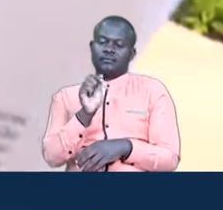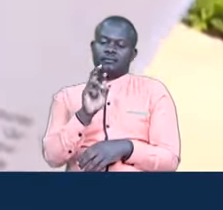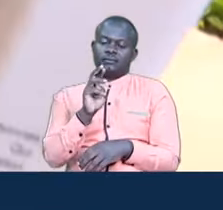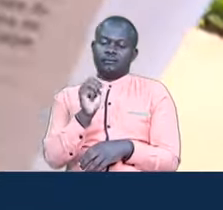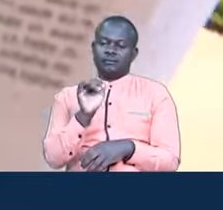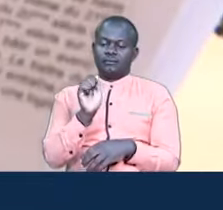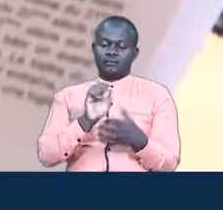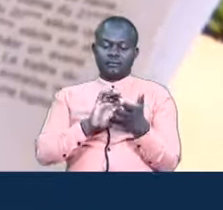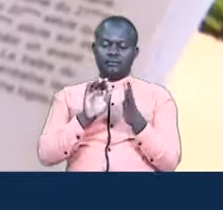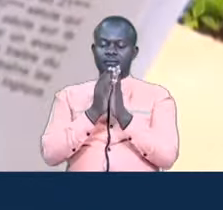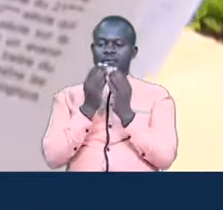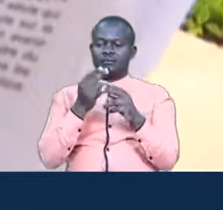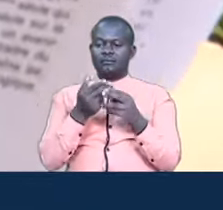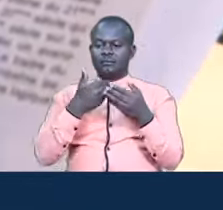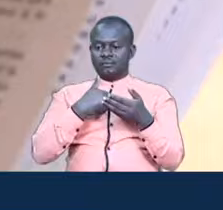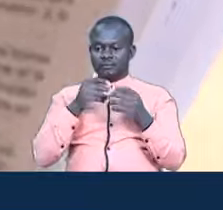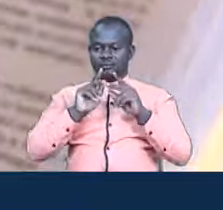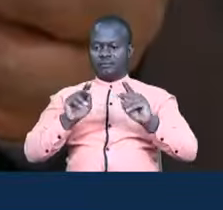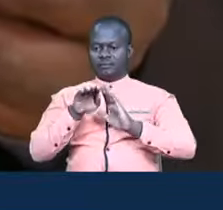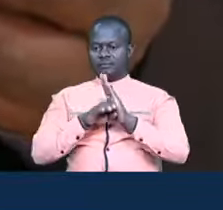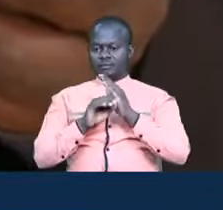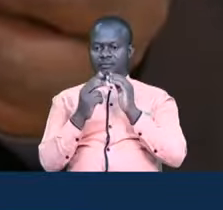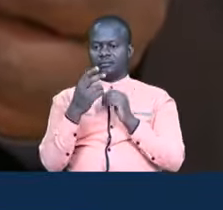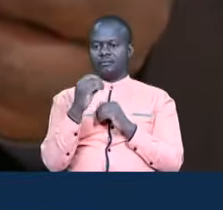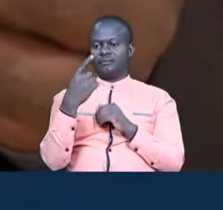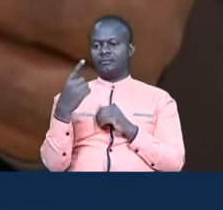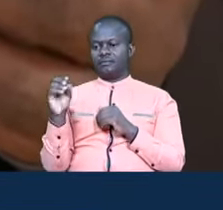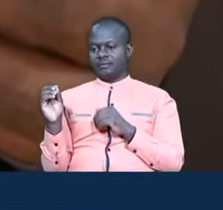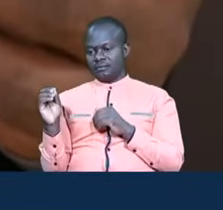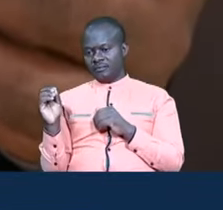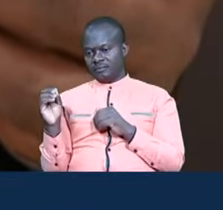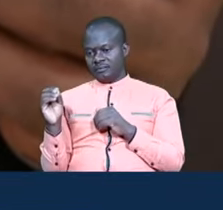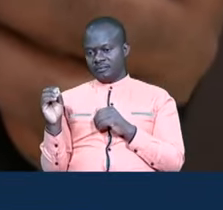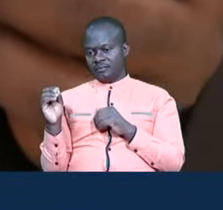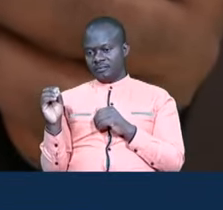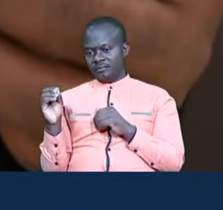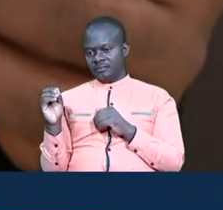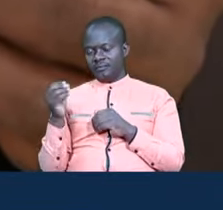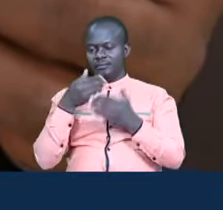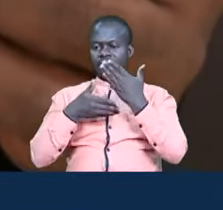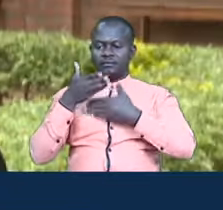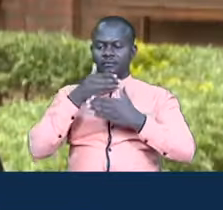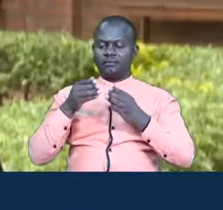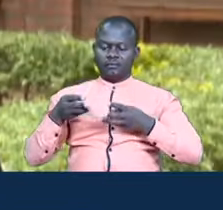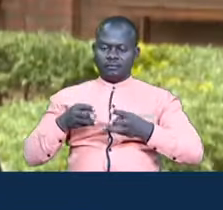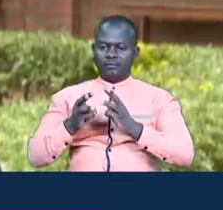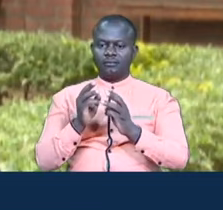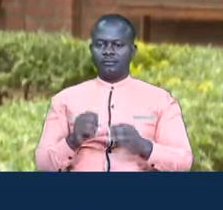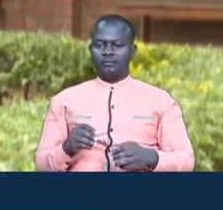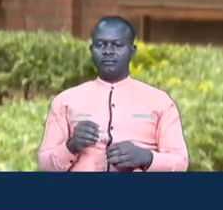yandika igitabo cyiswe Gwiza Amahoro Program ibihumbi bibiri n'ijana Intra-generation dialogue approach.